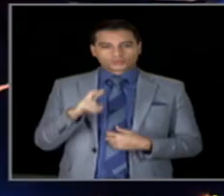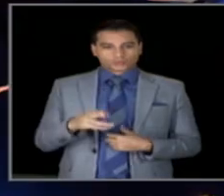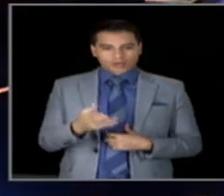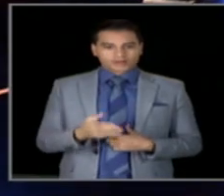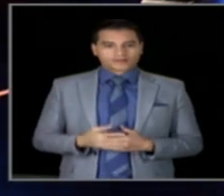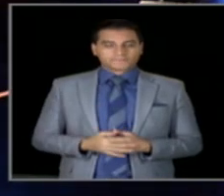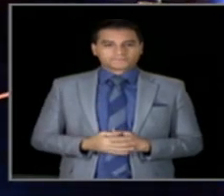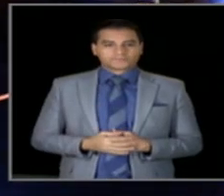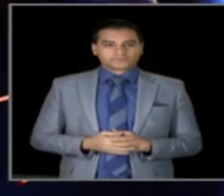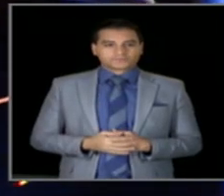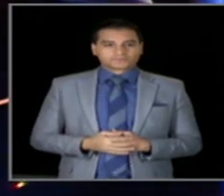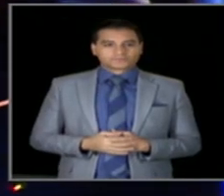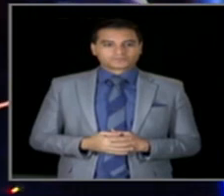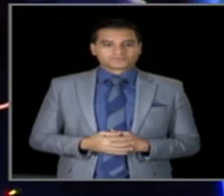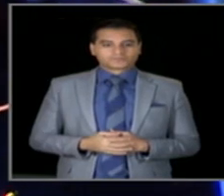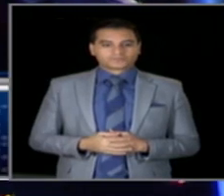هو: